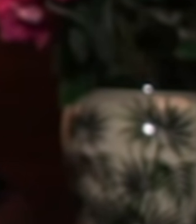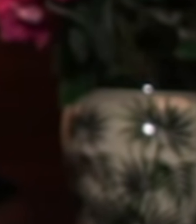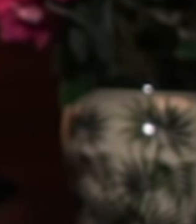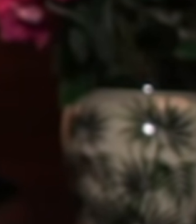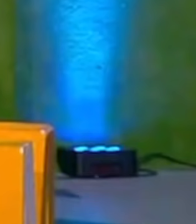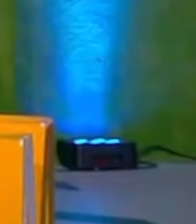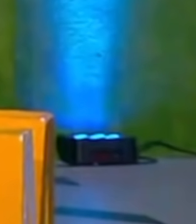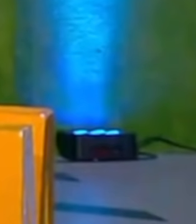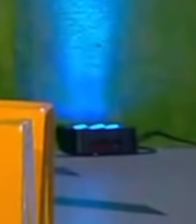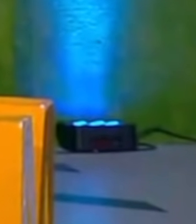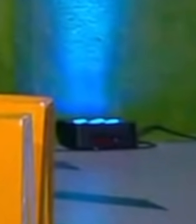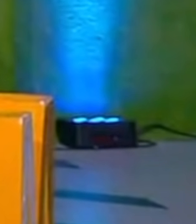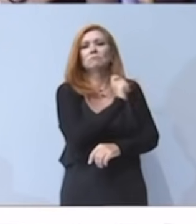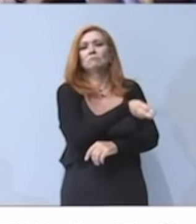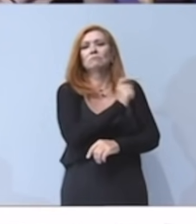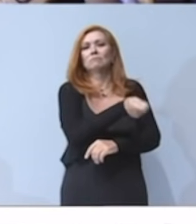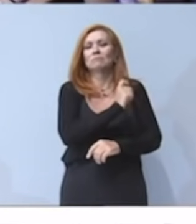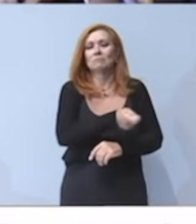Πανικός!